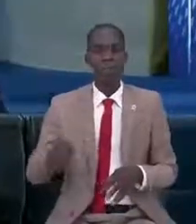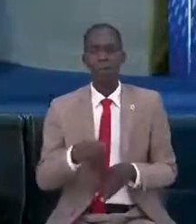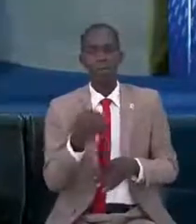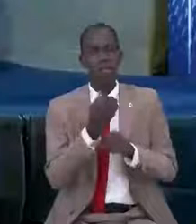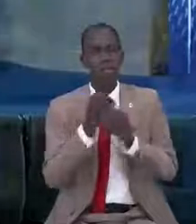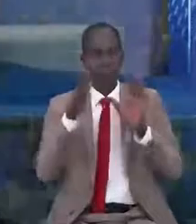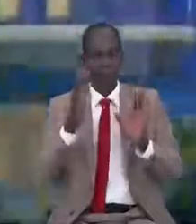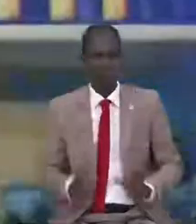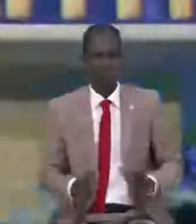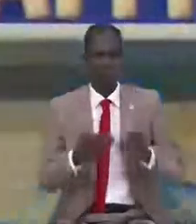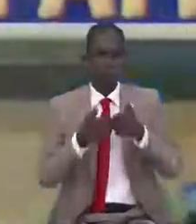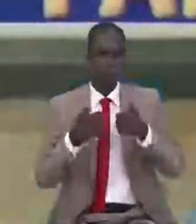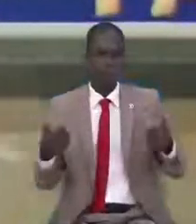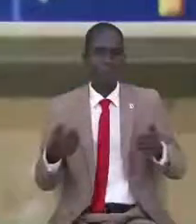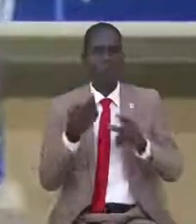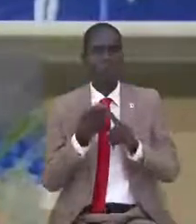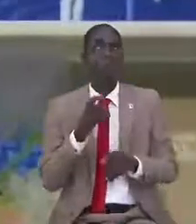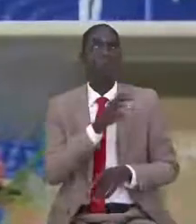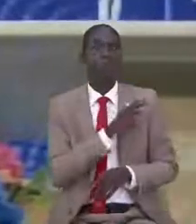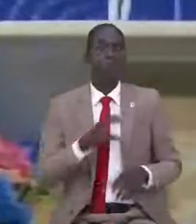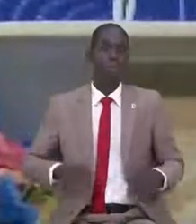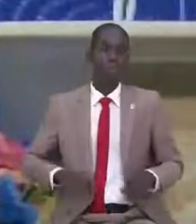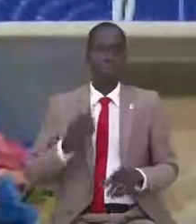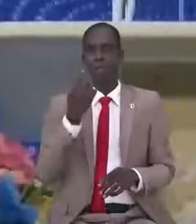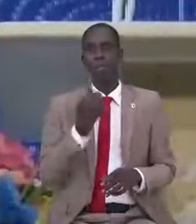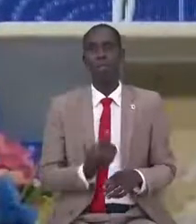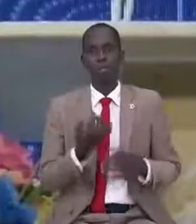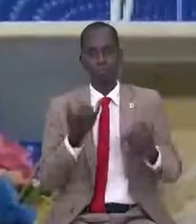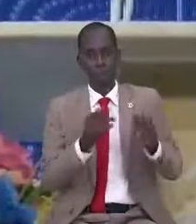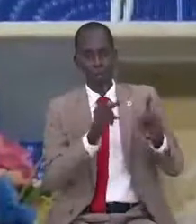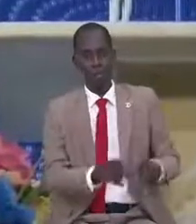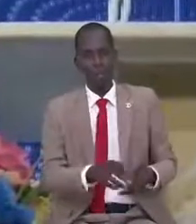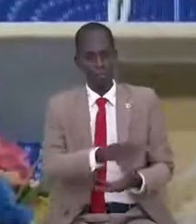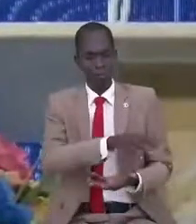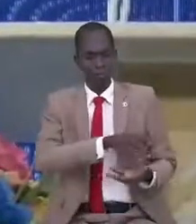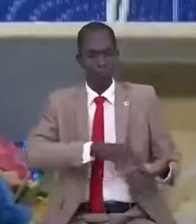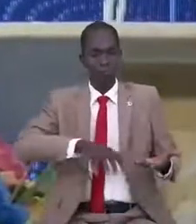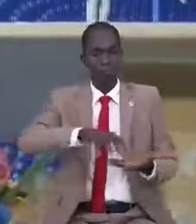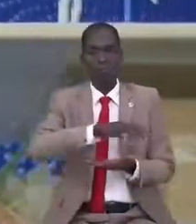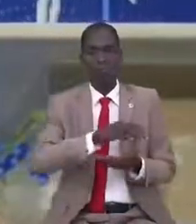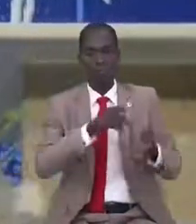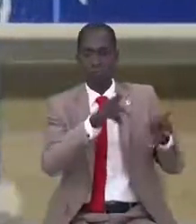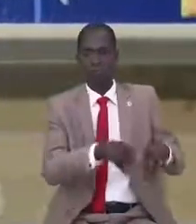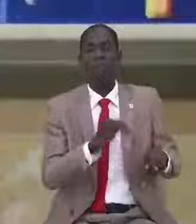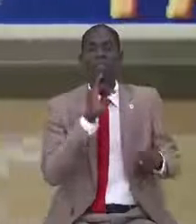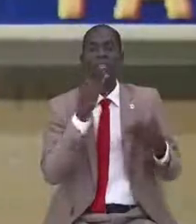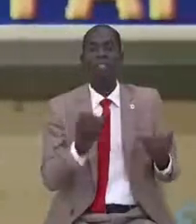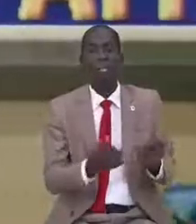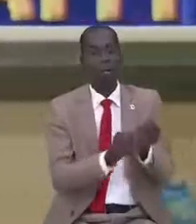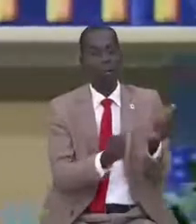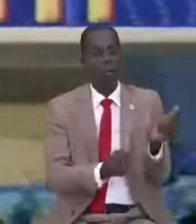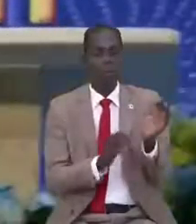sauveur à part Christ. Maintenant, il mélange les pédales et les